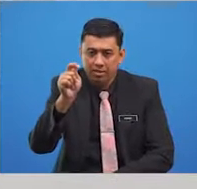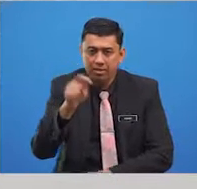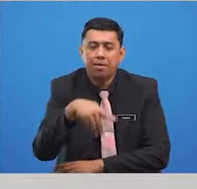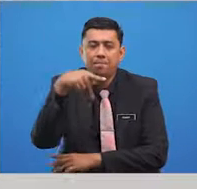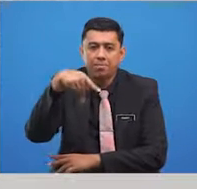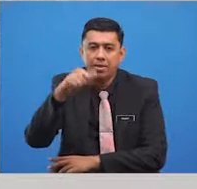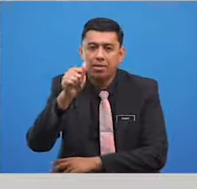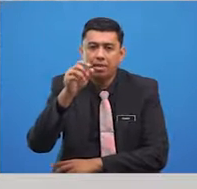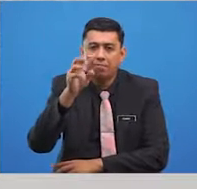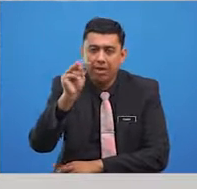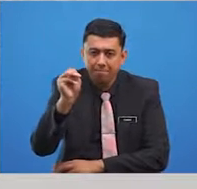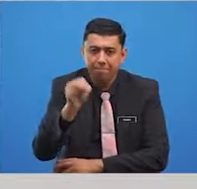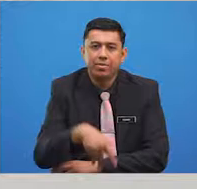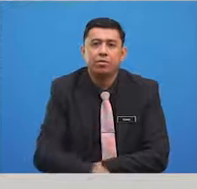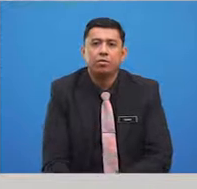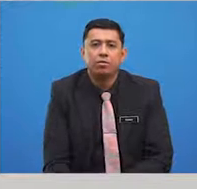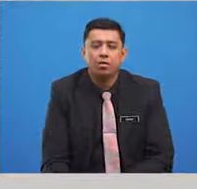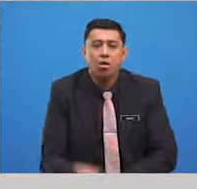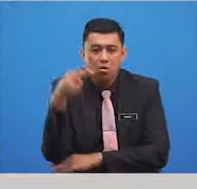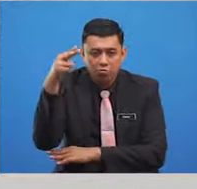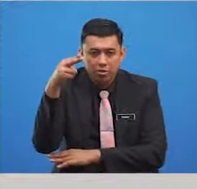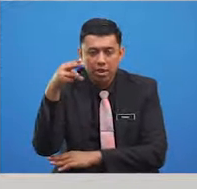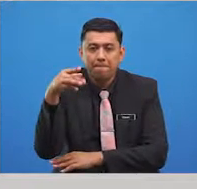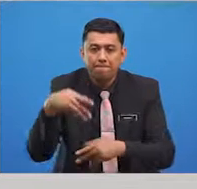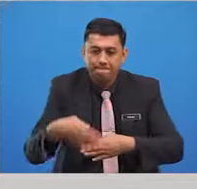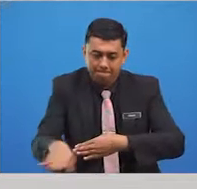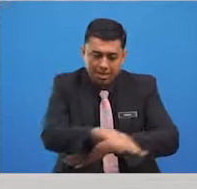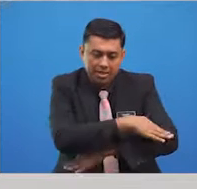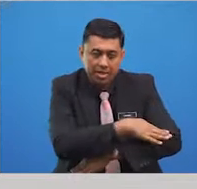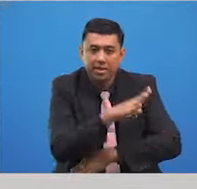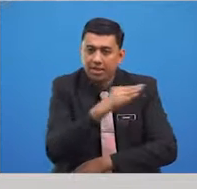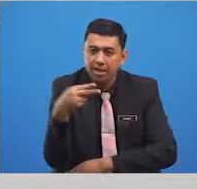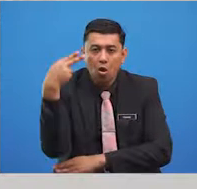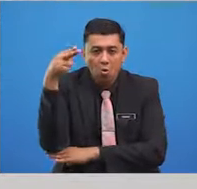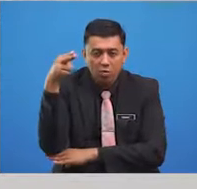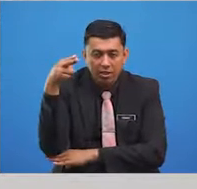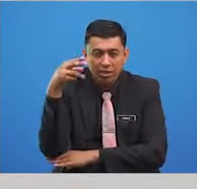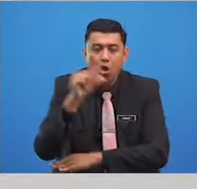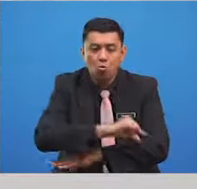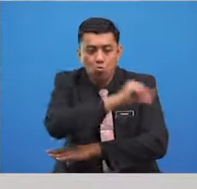air masin PAM, hutan pantai dan gunung.